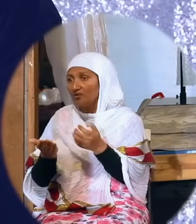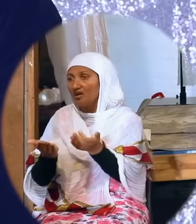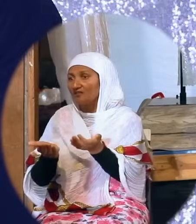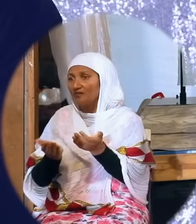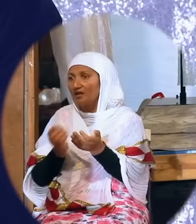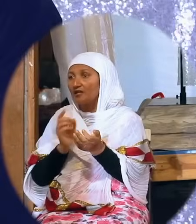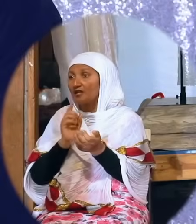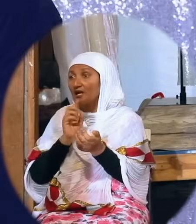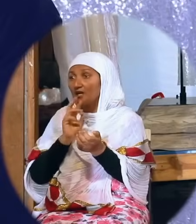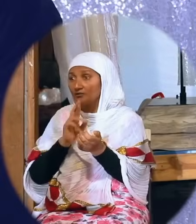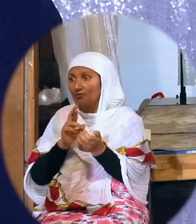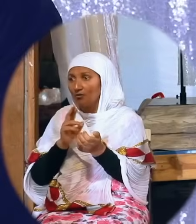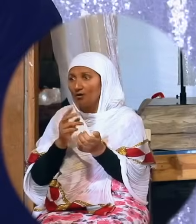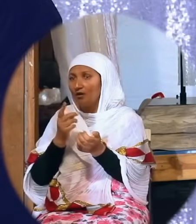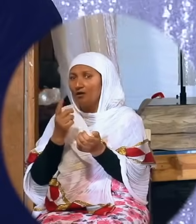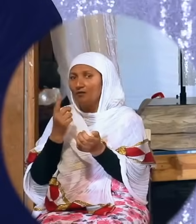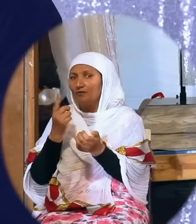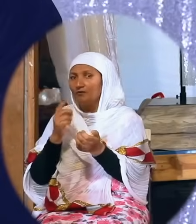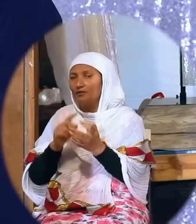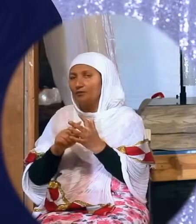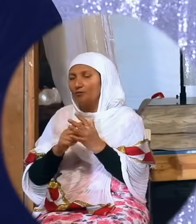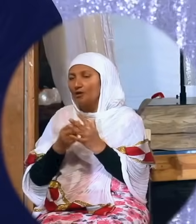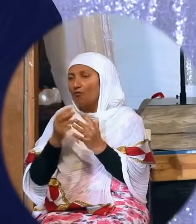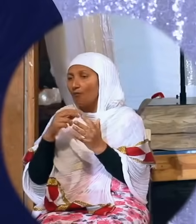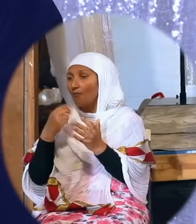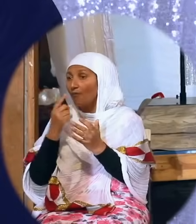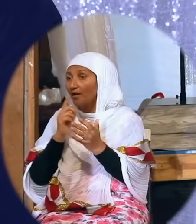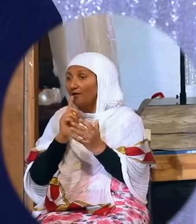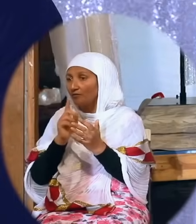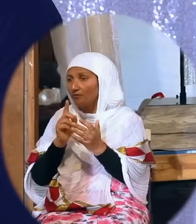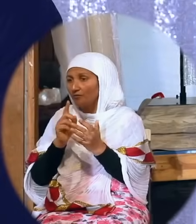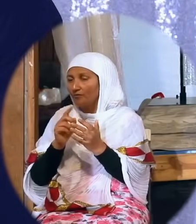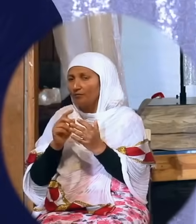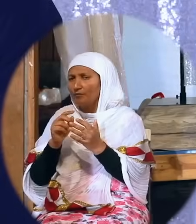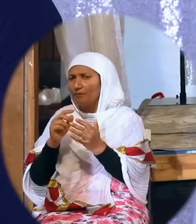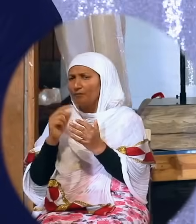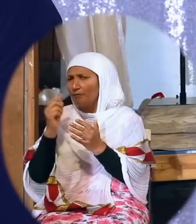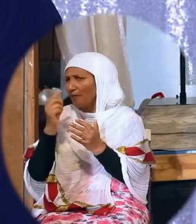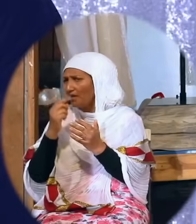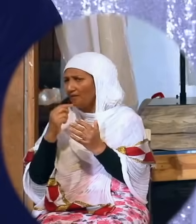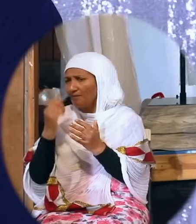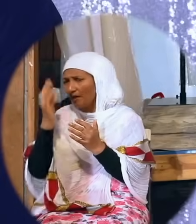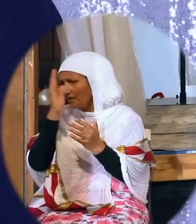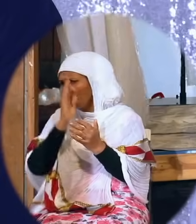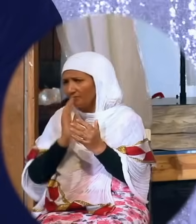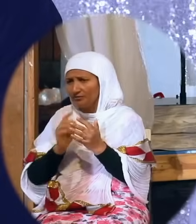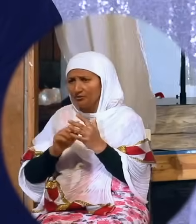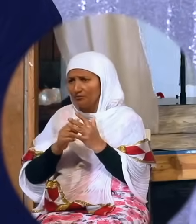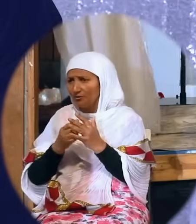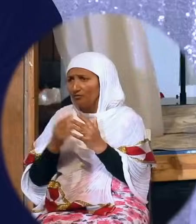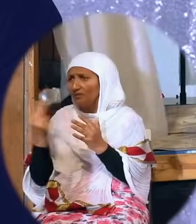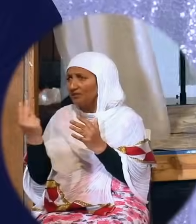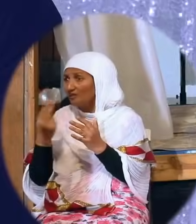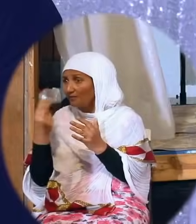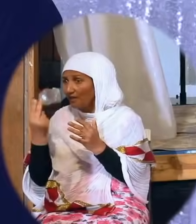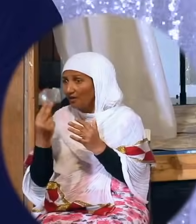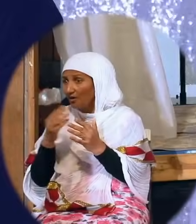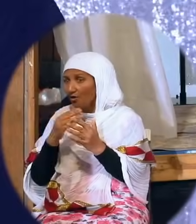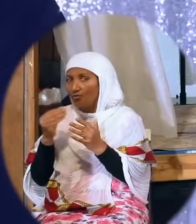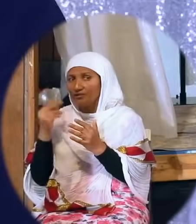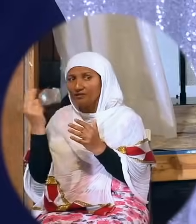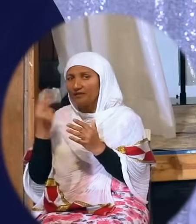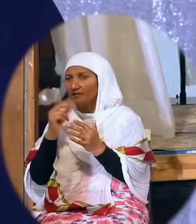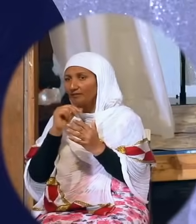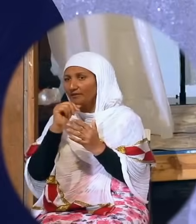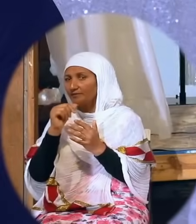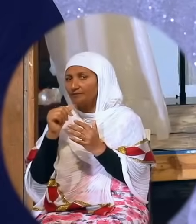ነው? ሁለተኛ ይህን ሀሳብ የጀመረው ማን ነው? ማንም የጀመረው ደግሞ ብናደርገው ይጠቅመናል ይጎዳናል? ይሄ